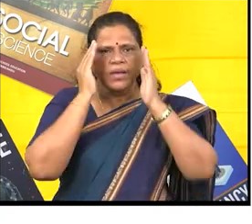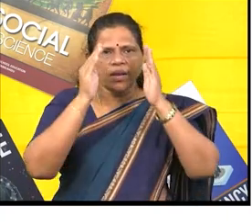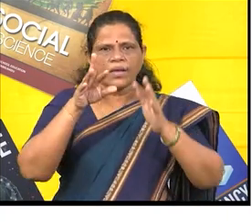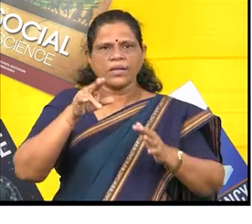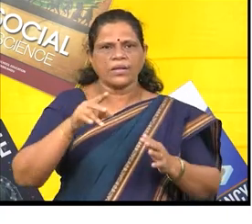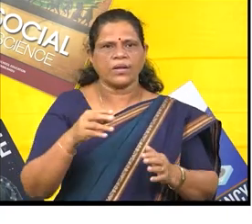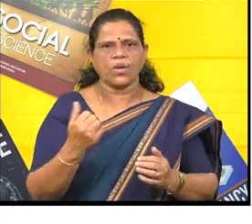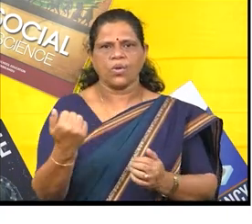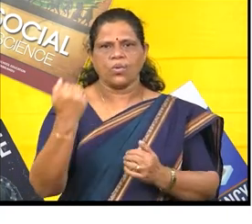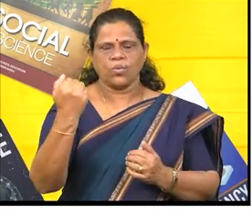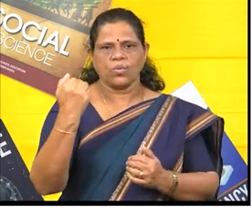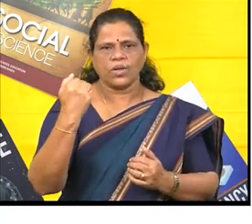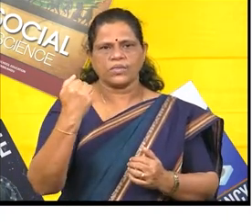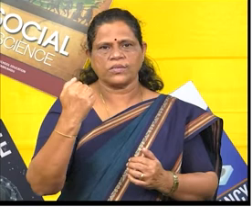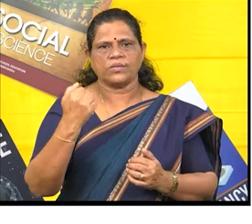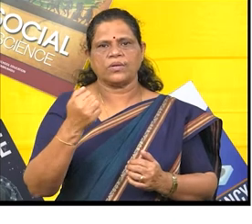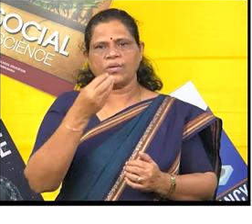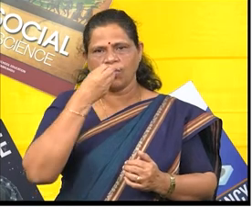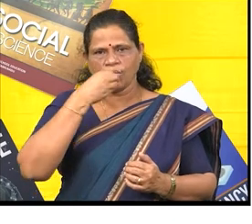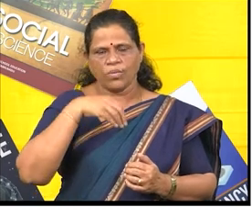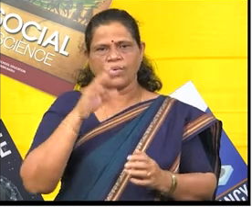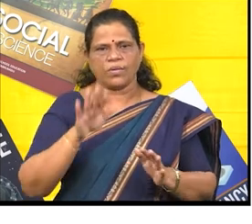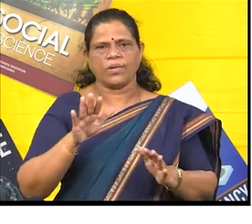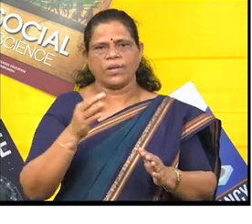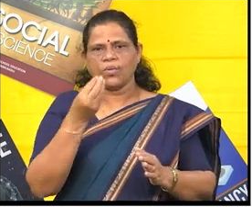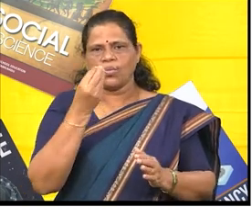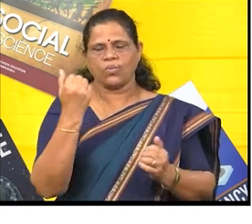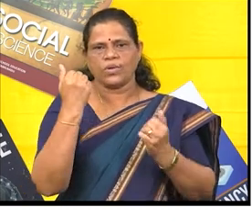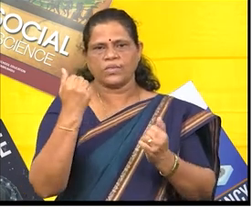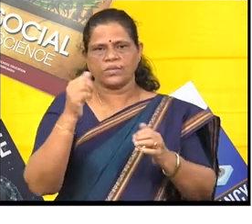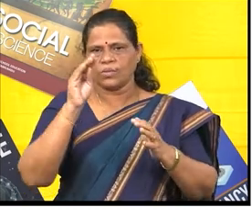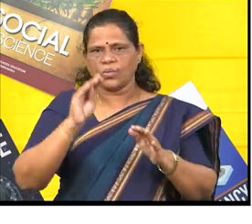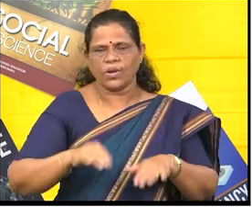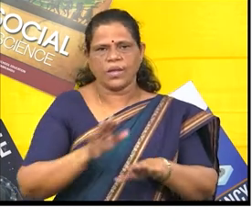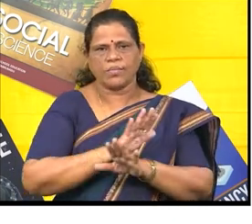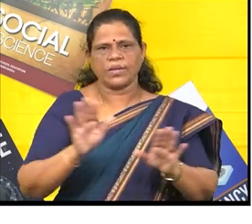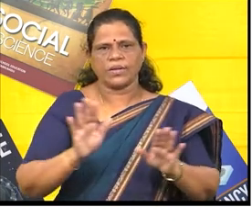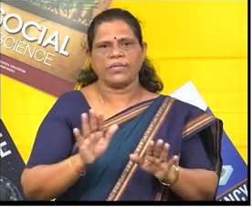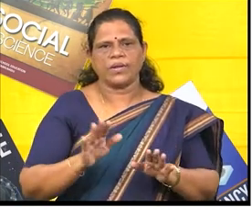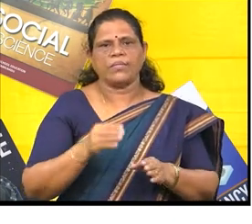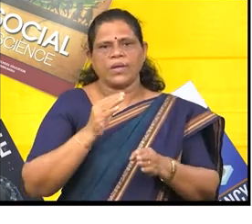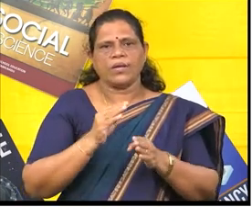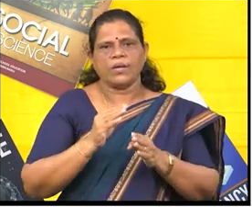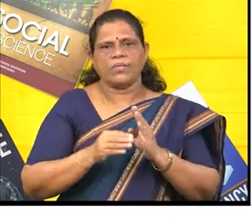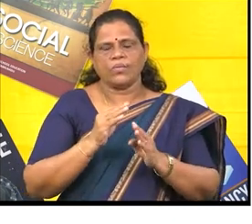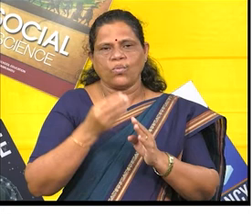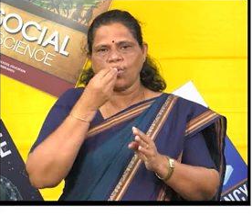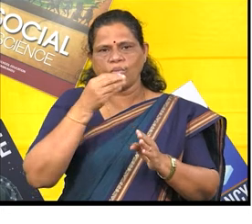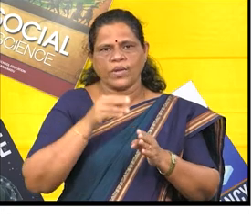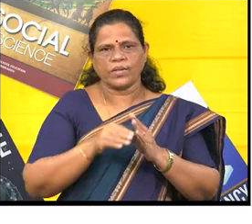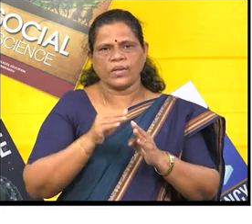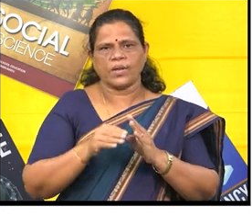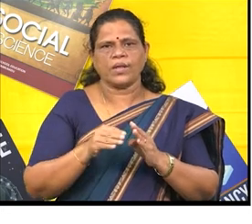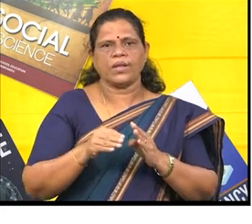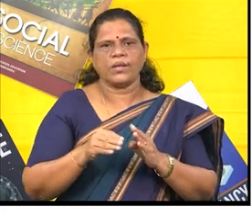பார்த்தீங்கன்னா ஊட்டச்சத்துக்கள் உள்ள உணவுப் பொருட்களாக இருக்கணும், அந்த ஊட்டச்சத்துக்கள் குறையாமல் இருக்கணும் நம்ம பயன்படுத்தக்கூடிய வேதிப்பொருட்களால். எடுத்துக்காட்டாக